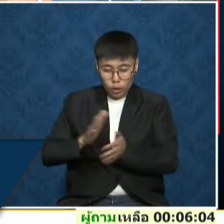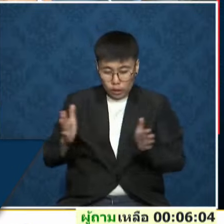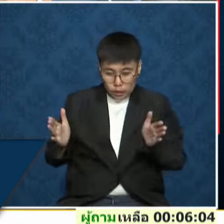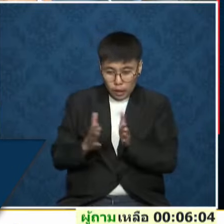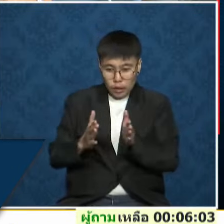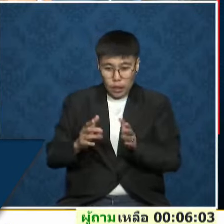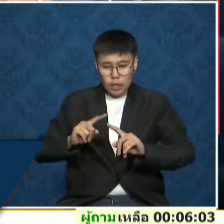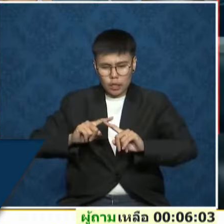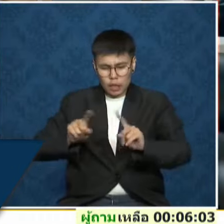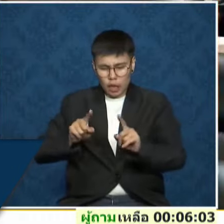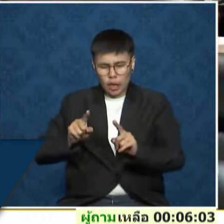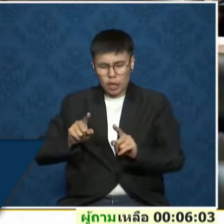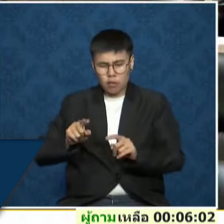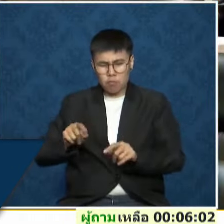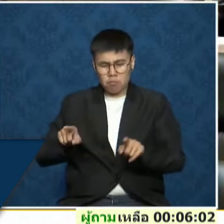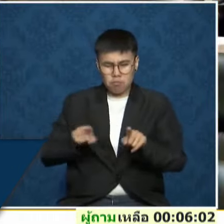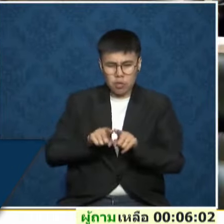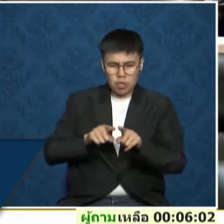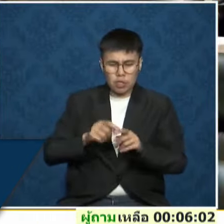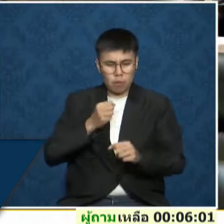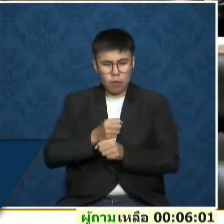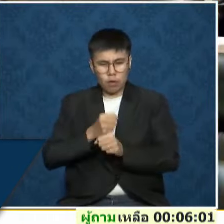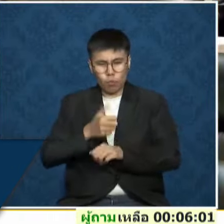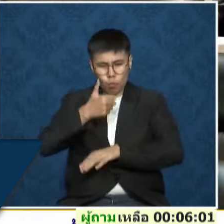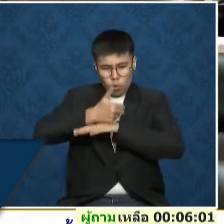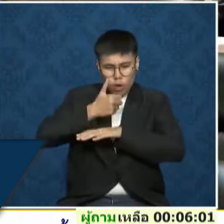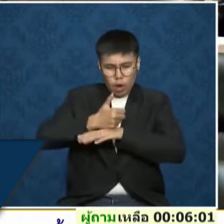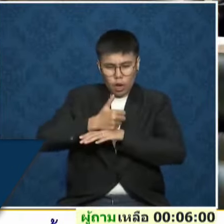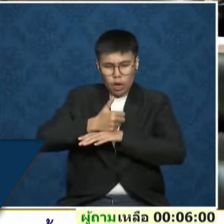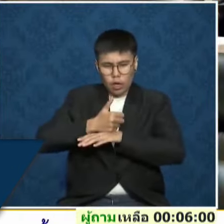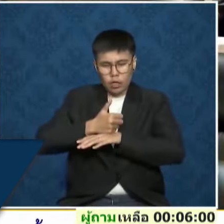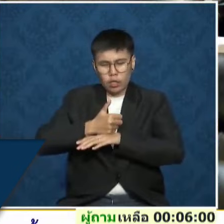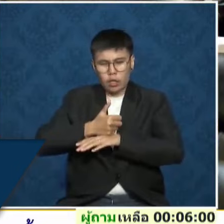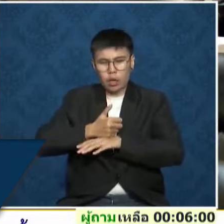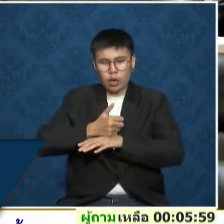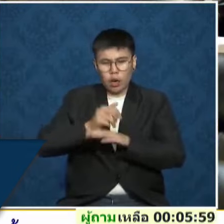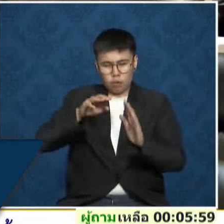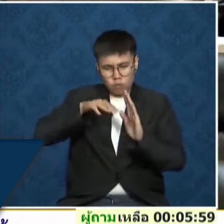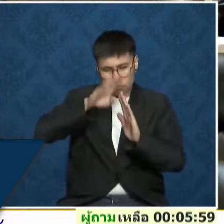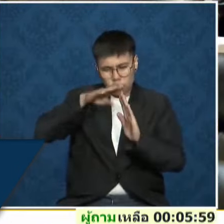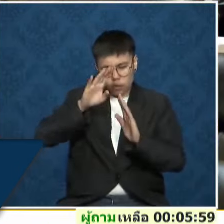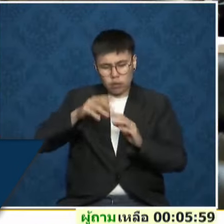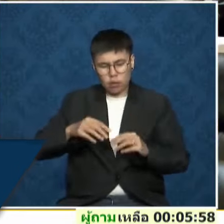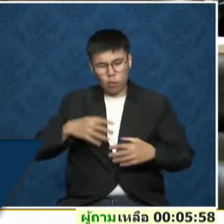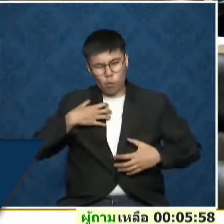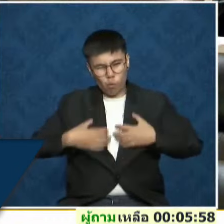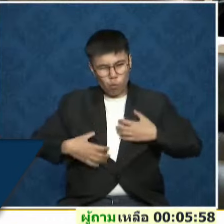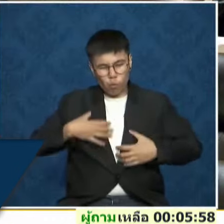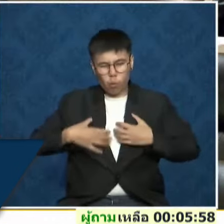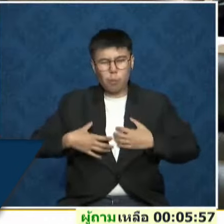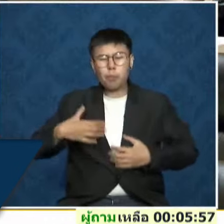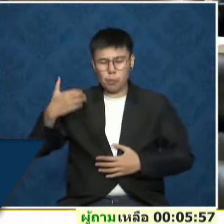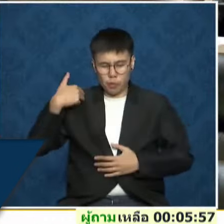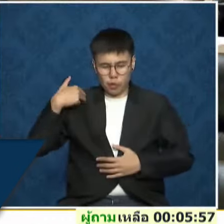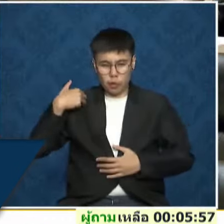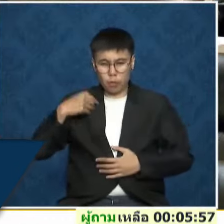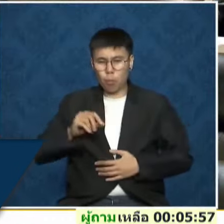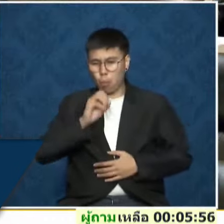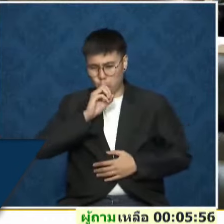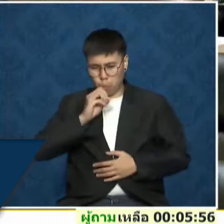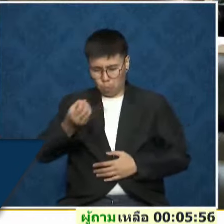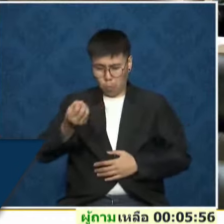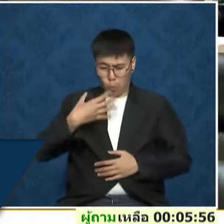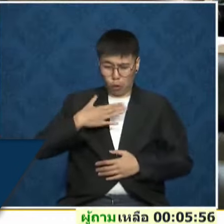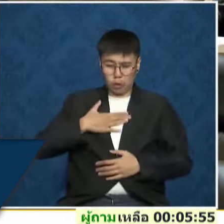ต่เป็นแรงกดดันให้ผอ.เขตอึดอัดมากค่ะผอ.เขตอึดอัดบ่นกันมาที่พรรคก้าวไกลและบ่นกันมาที่ตัวดิฉันเป็นจำ